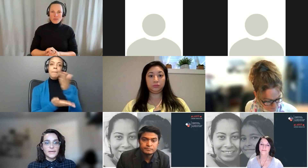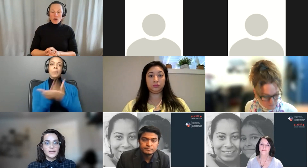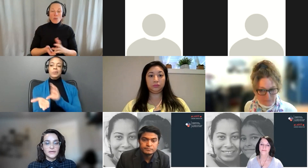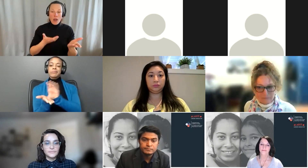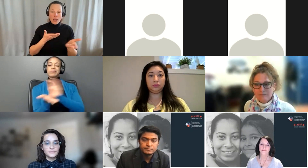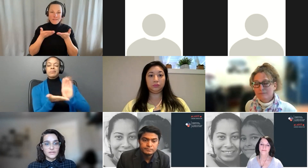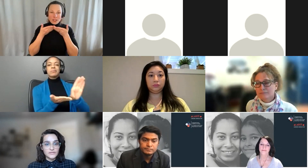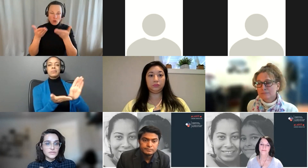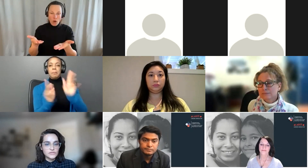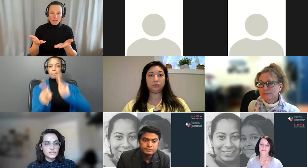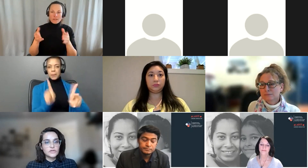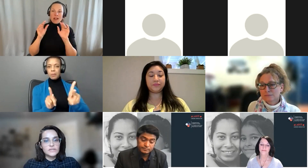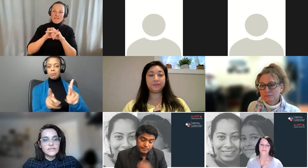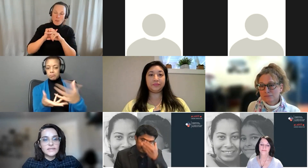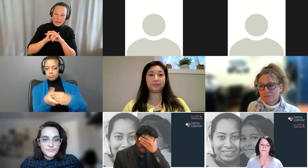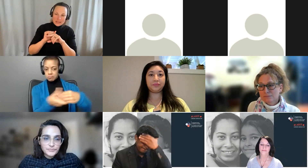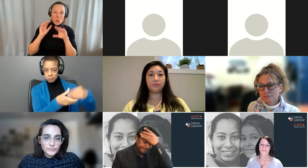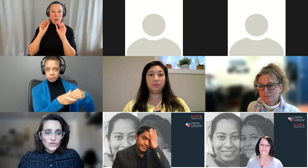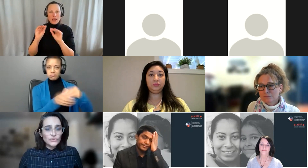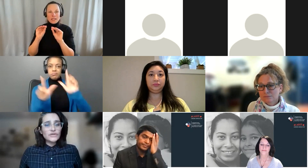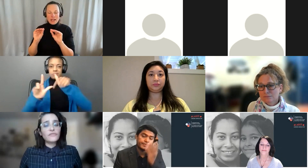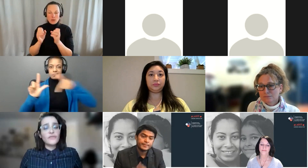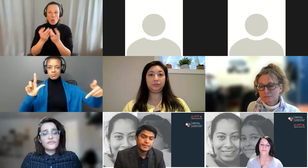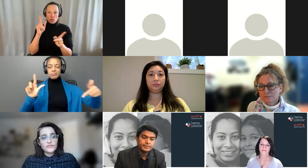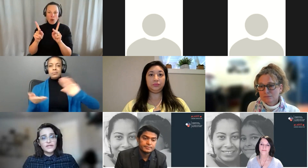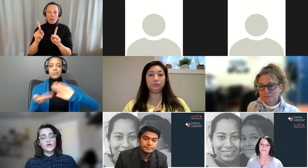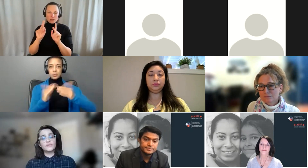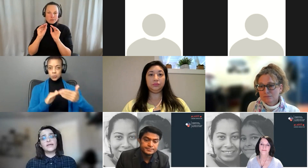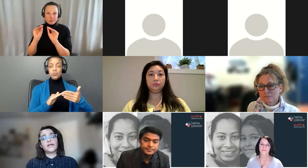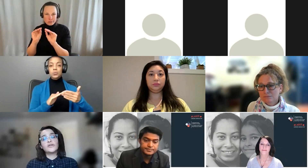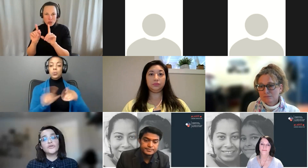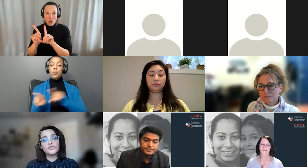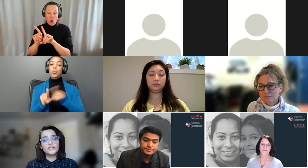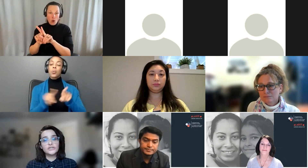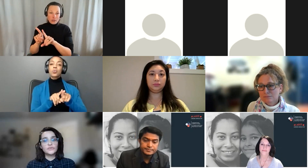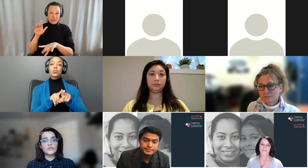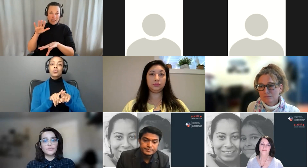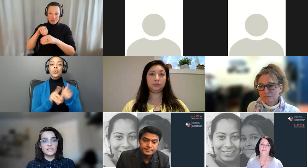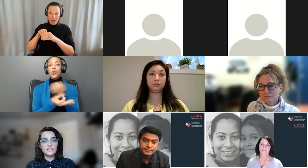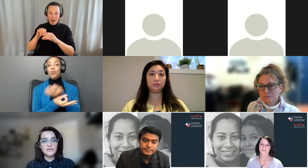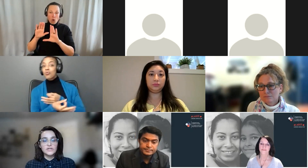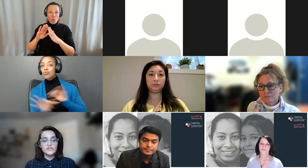à plusieurs individus et à plusieurs sous-sections de la communauté.